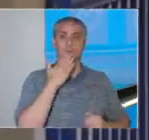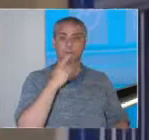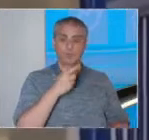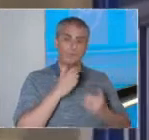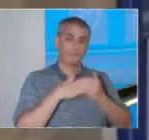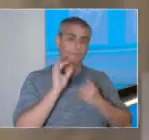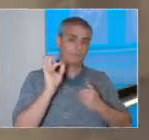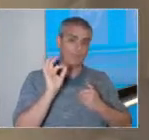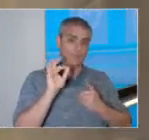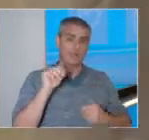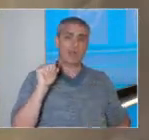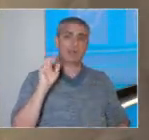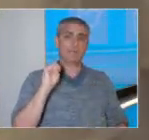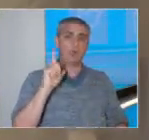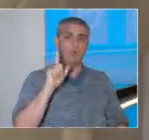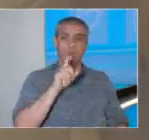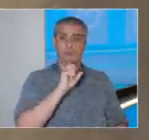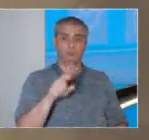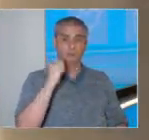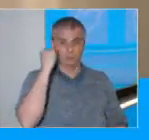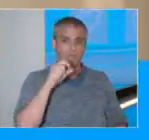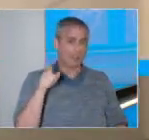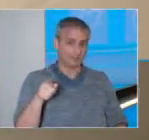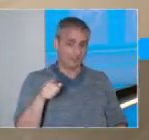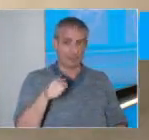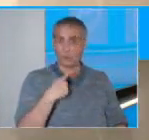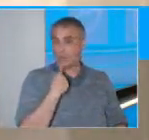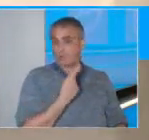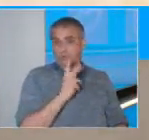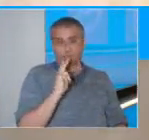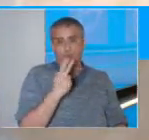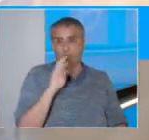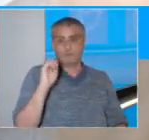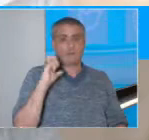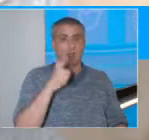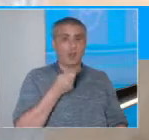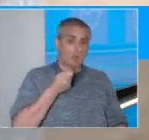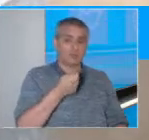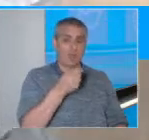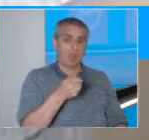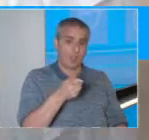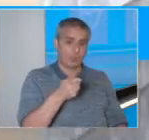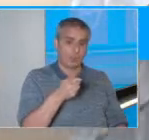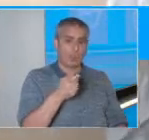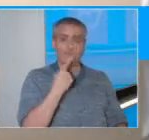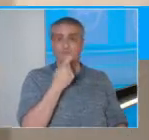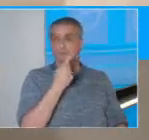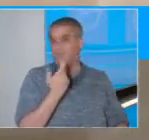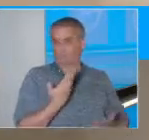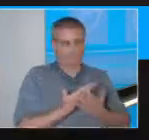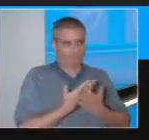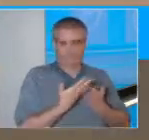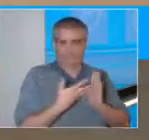בירושלים, בעלה אלירן מלול, שנאשם ברציחתה. הוא טען שוב שמיכל דקרה אותו, טענה שהופרכה על